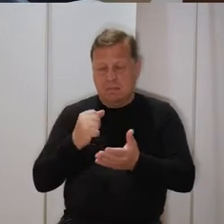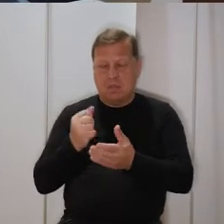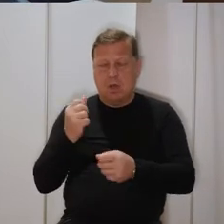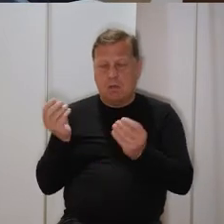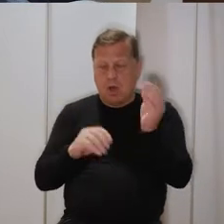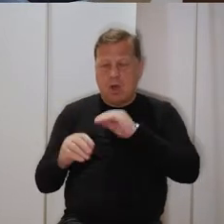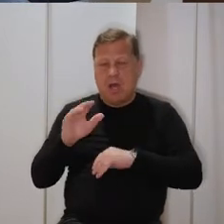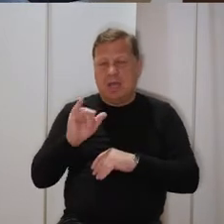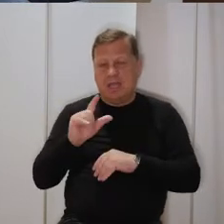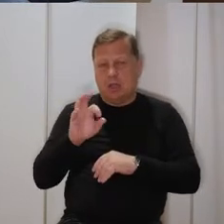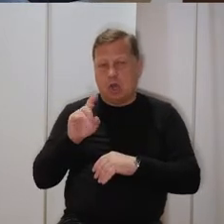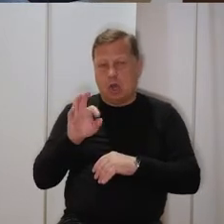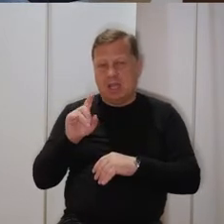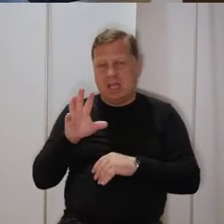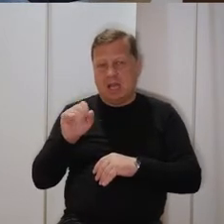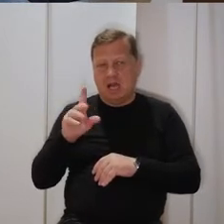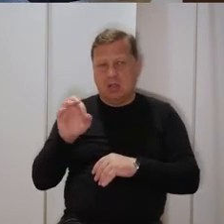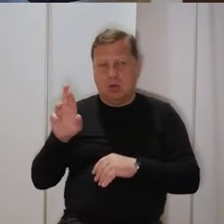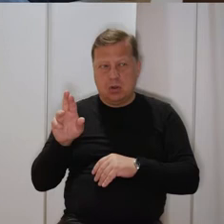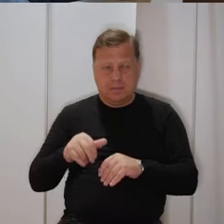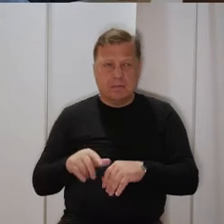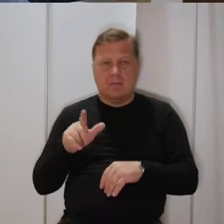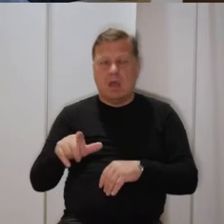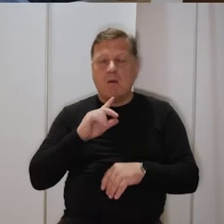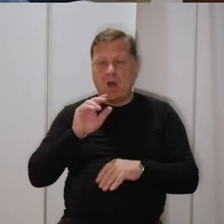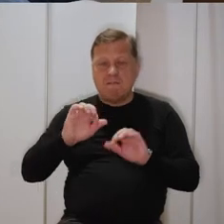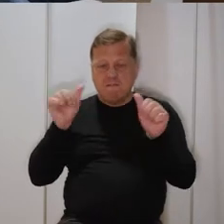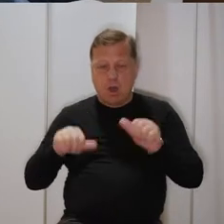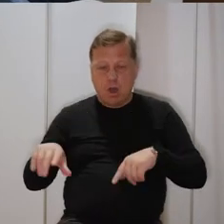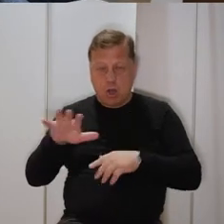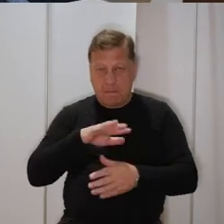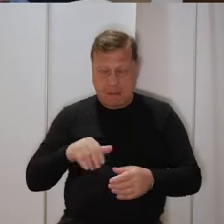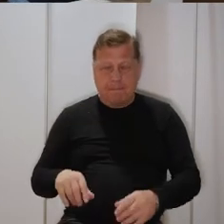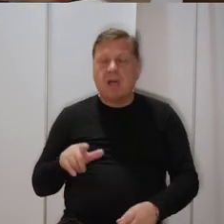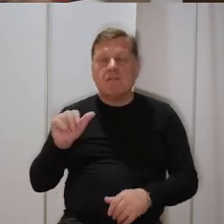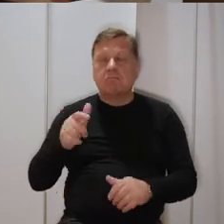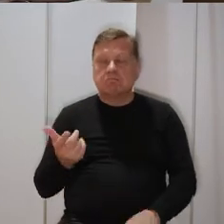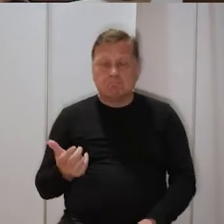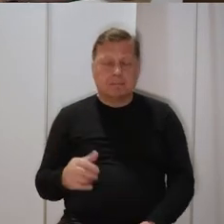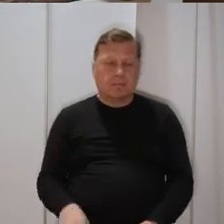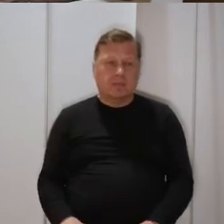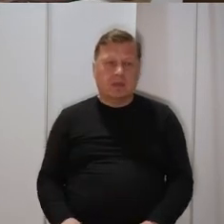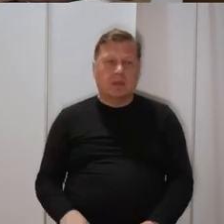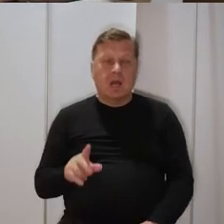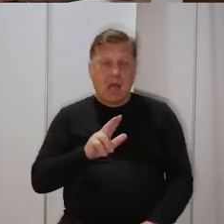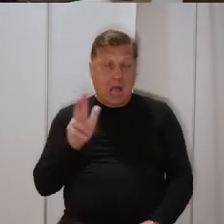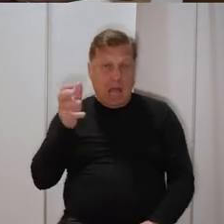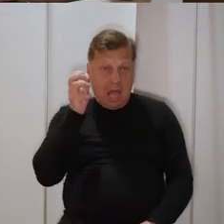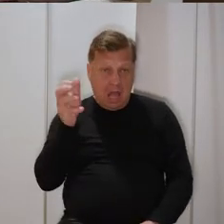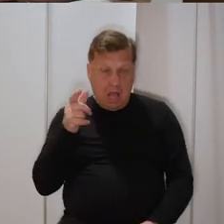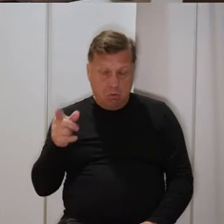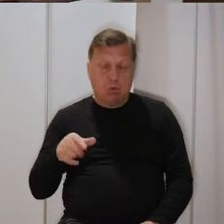i pomysły na właśnie na formę, bo one mają, bo każdy autor i